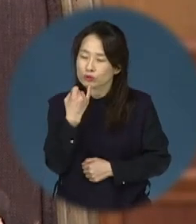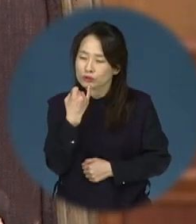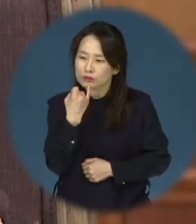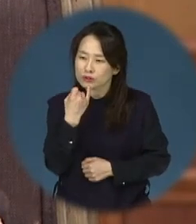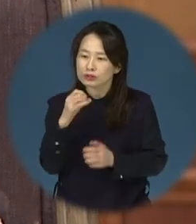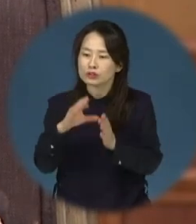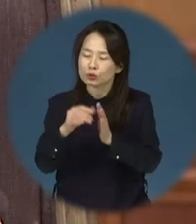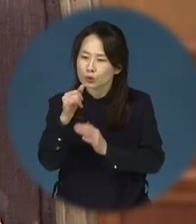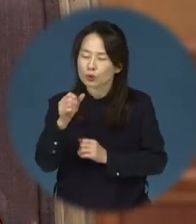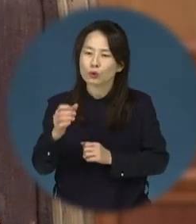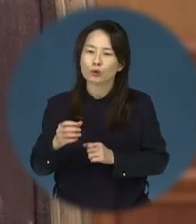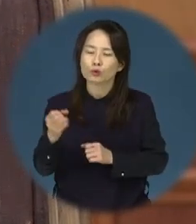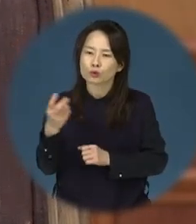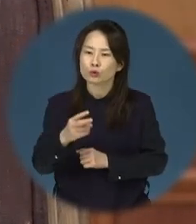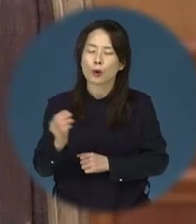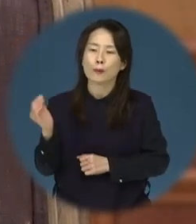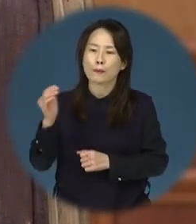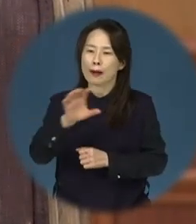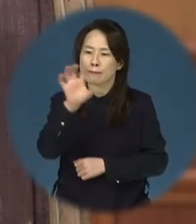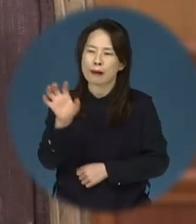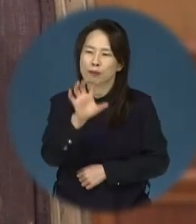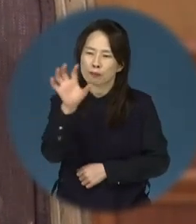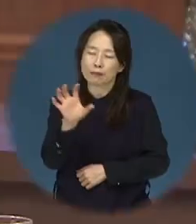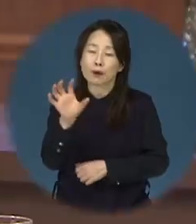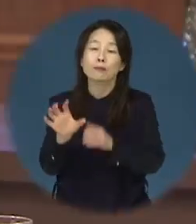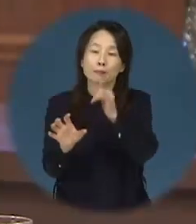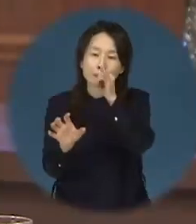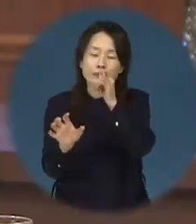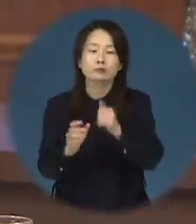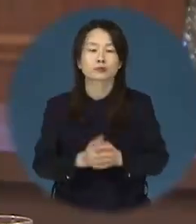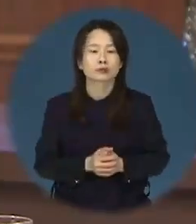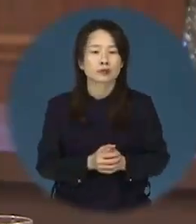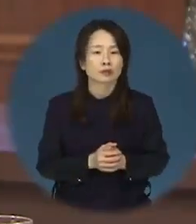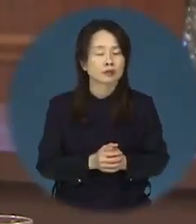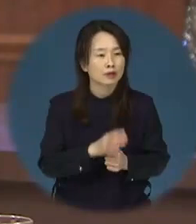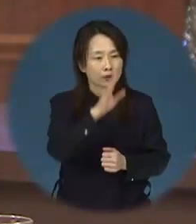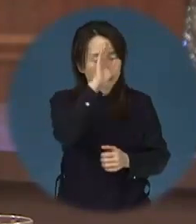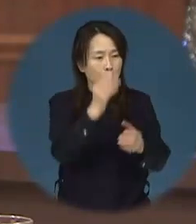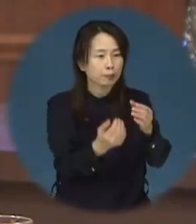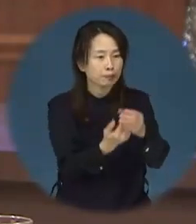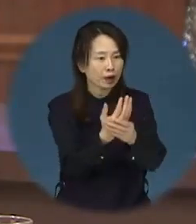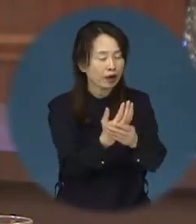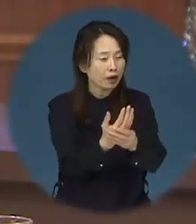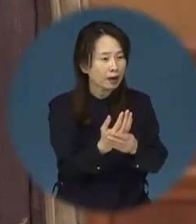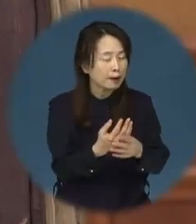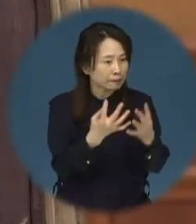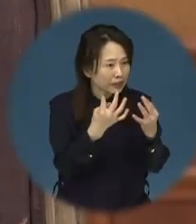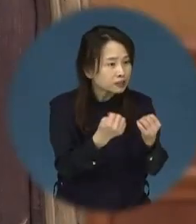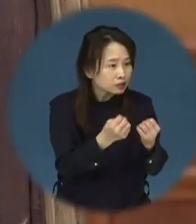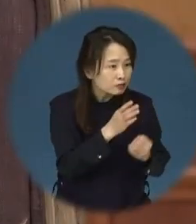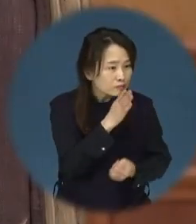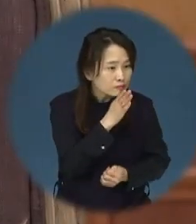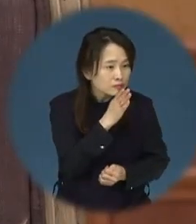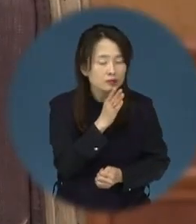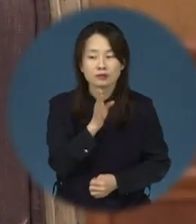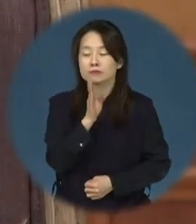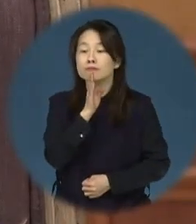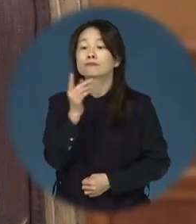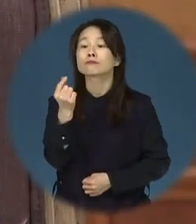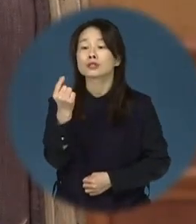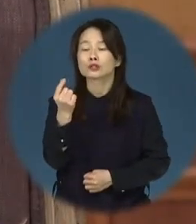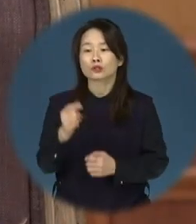괜찮아졌다가 다시 아팠다가 그걸 좀 많이 반복하시는 편이죠. 그러니까, 그렇죠. 유병률이 훨씬 높은 거 아닙니까? 그렇죠. 왜냐하면은 그럴